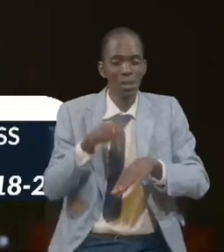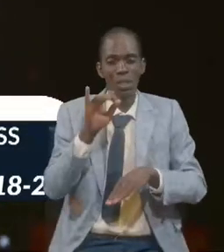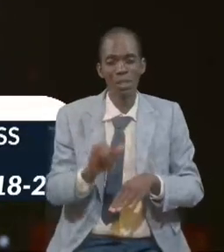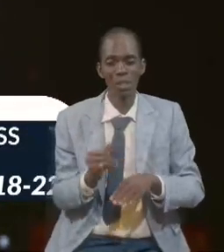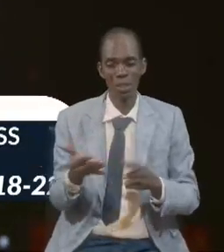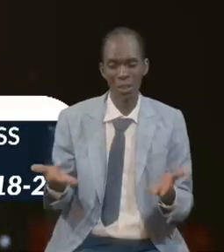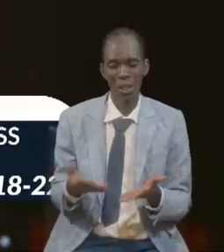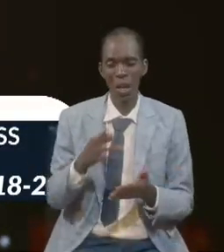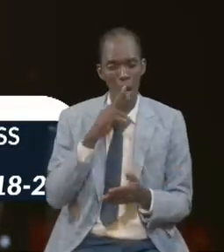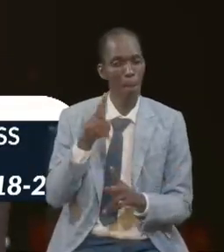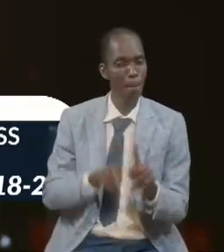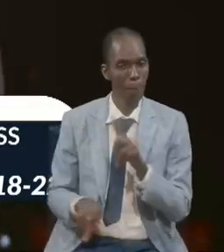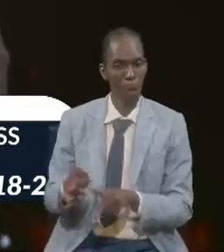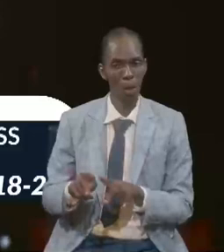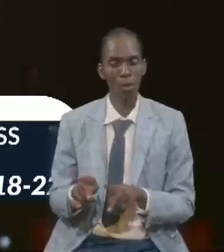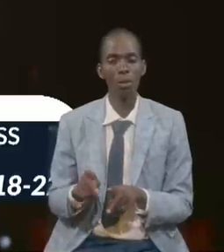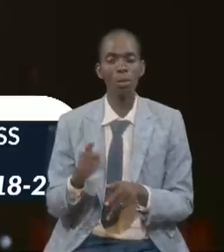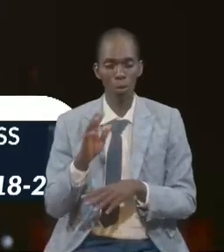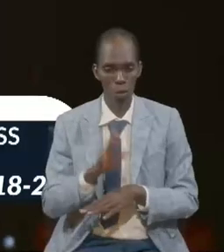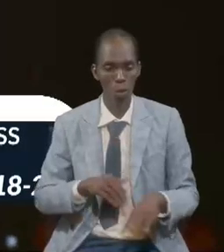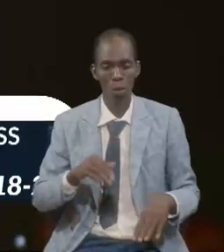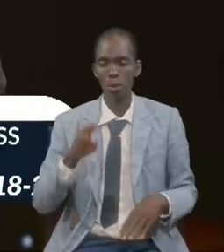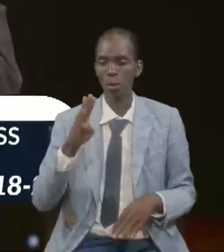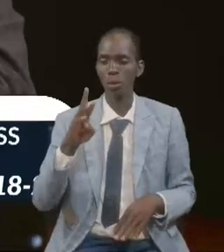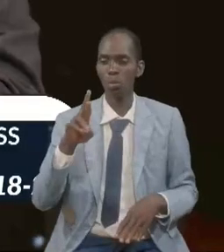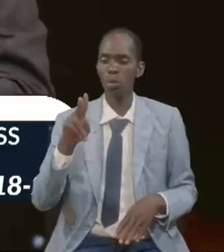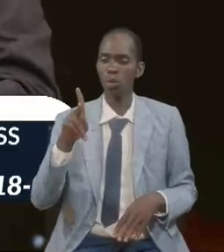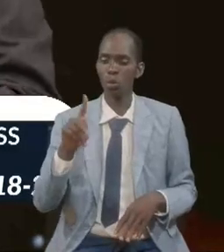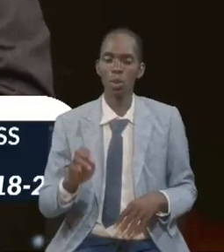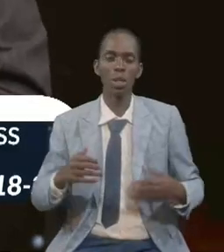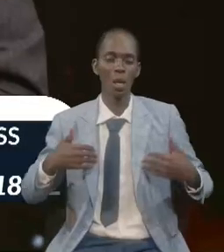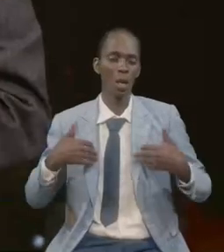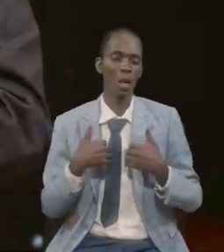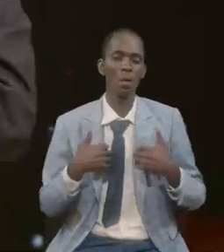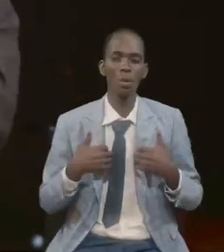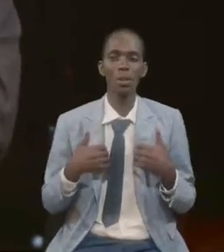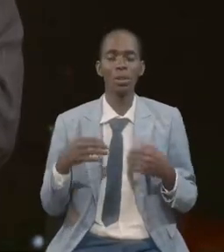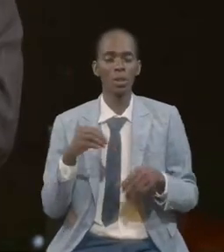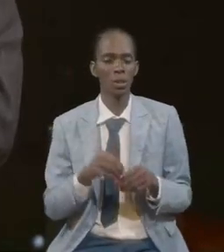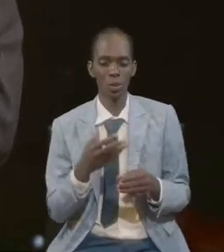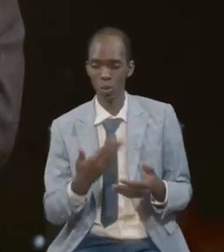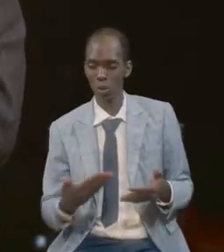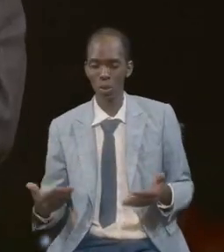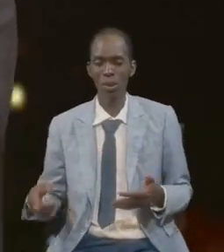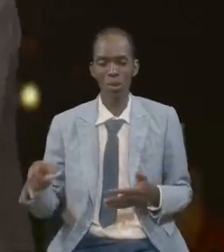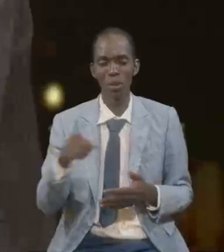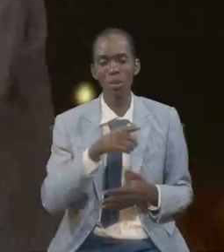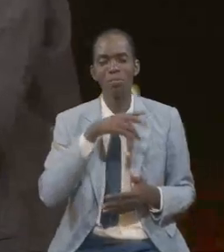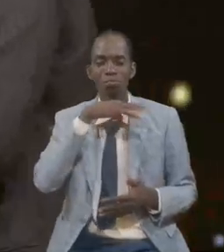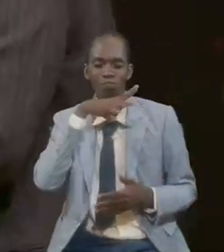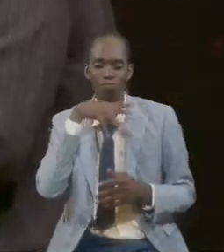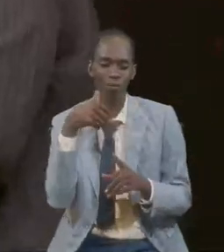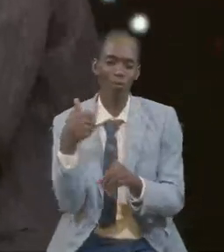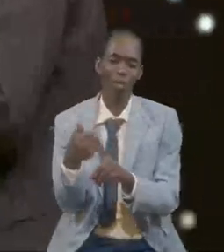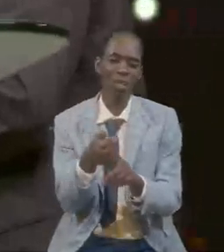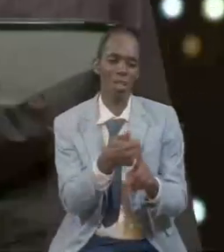savent naturellement, cela parle des gens qui sont comme les brutes. Alors, ils se corrompent dans ce qu'ils